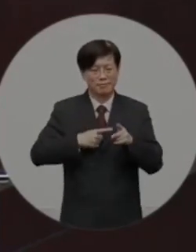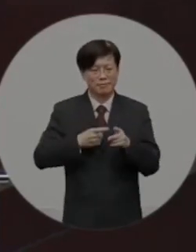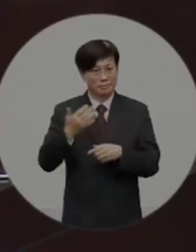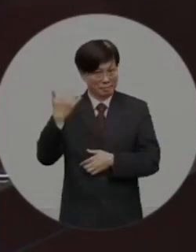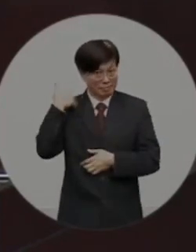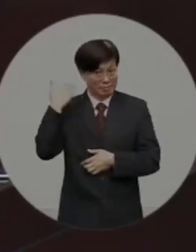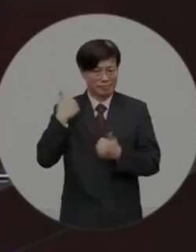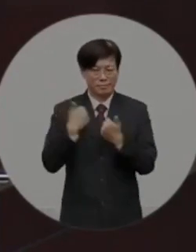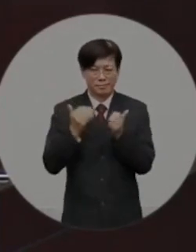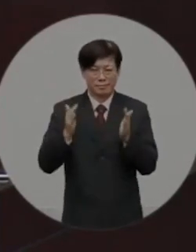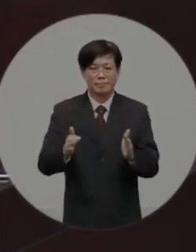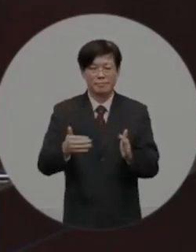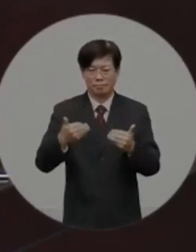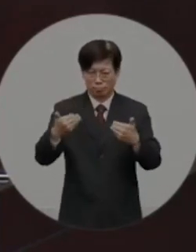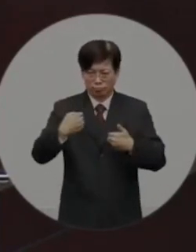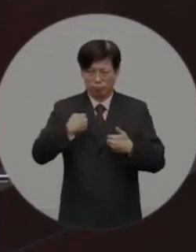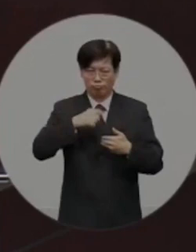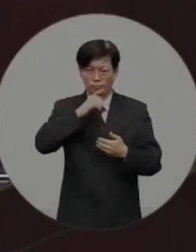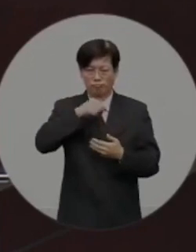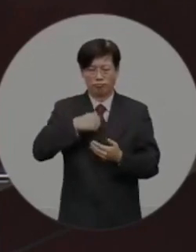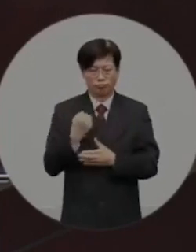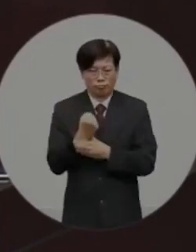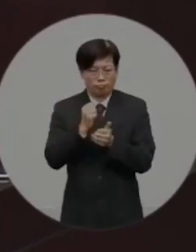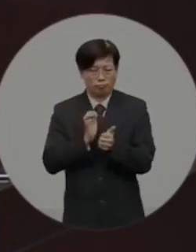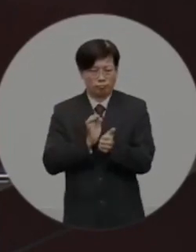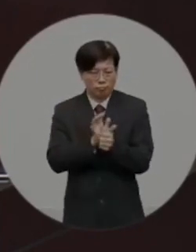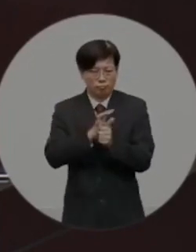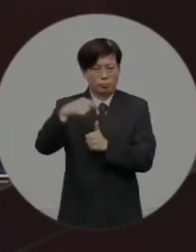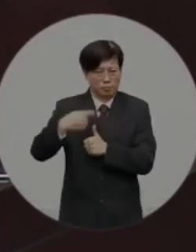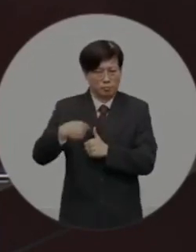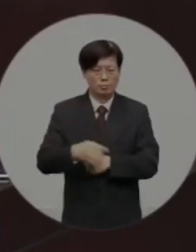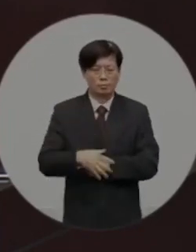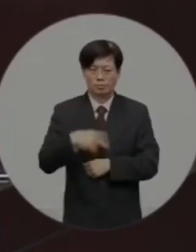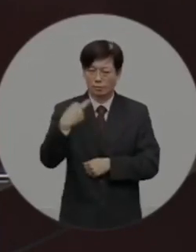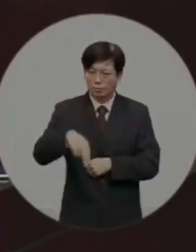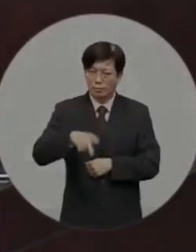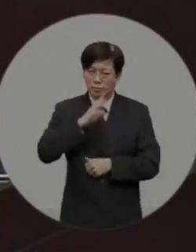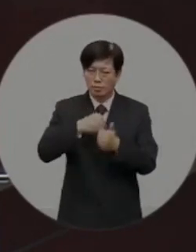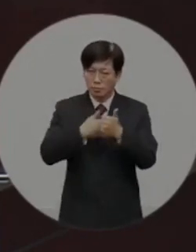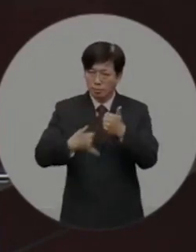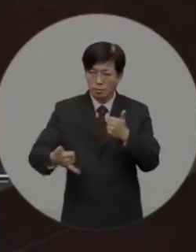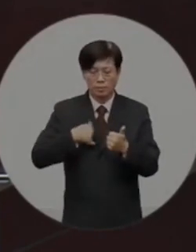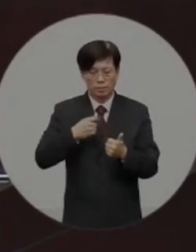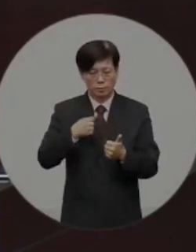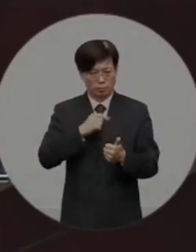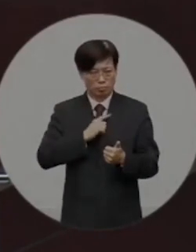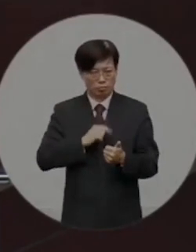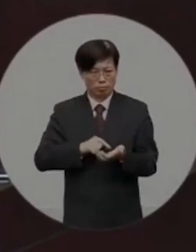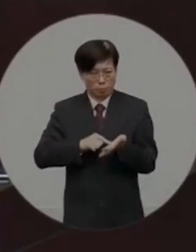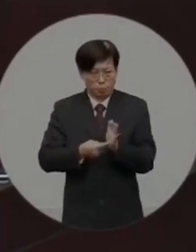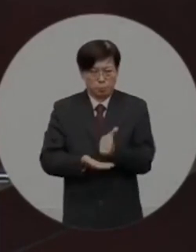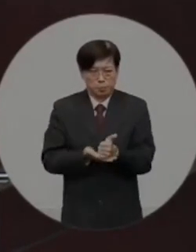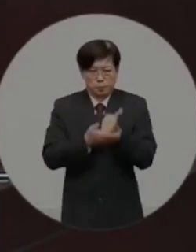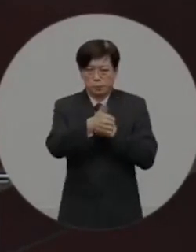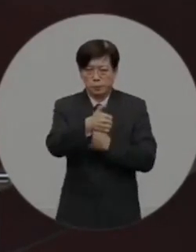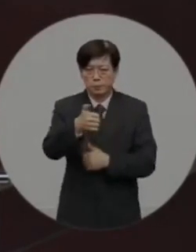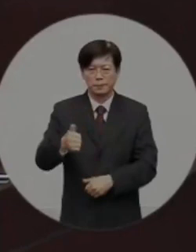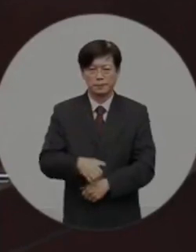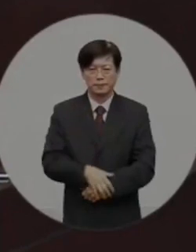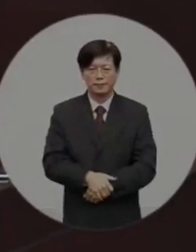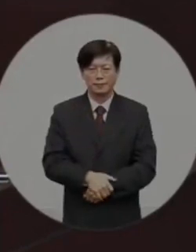院上个会期对本院的支持和指教以及各位委员先进表达最高的敬意和感谢